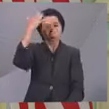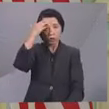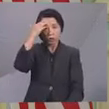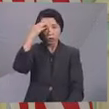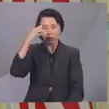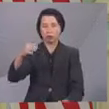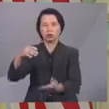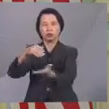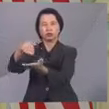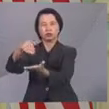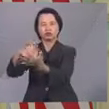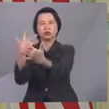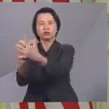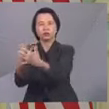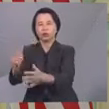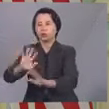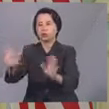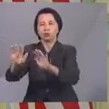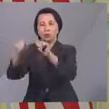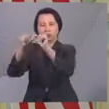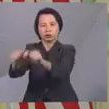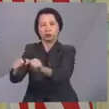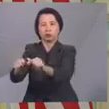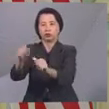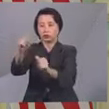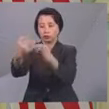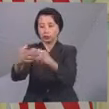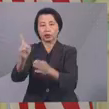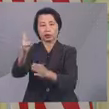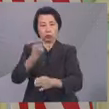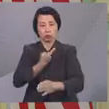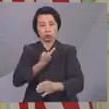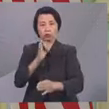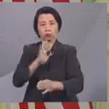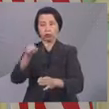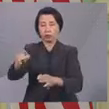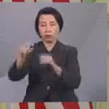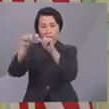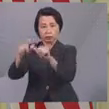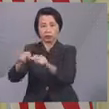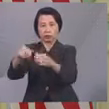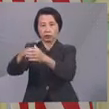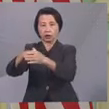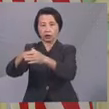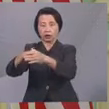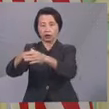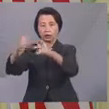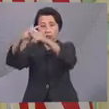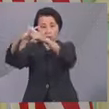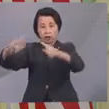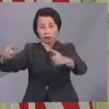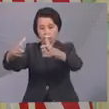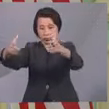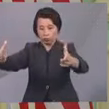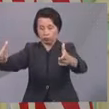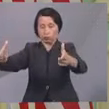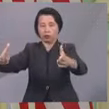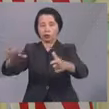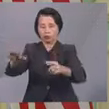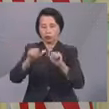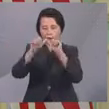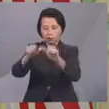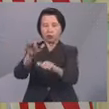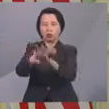depo, mereka bukan tinggal sebilik seorang. Mereka tinggal di dorm, dormitory. Jadi mereka